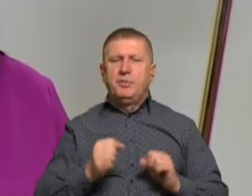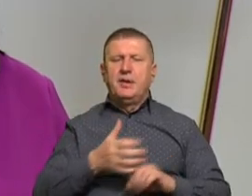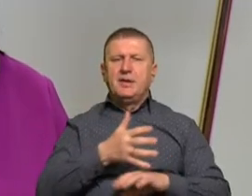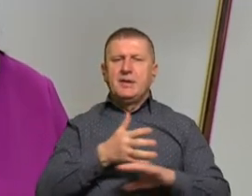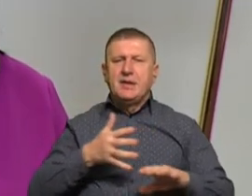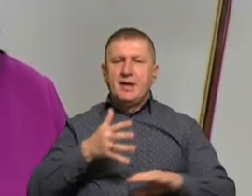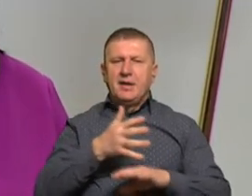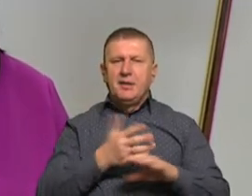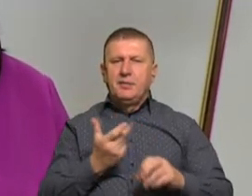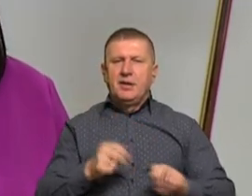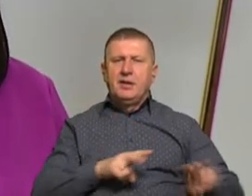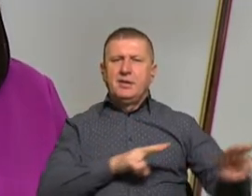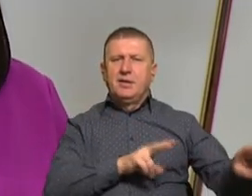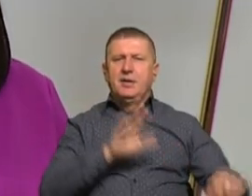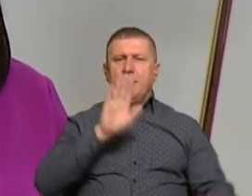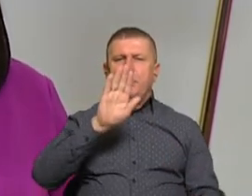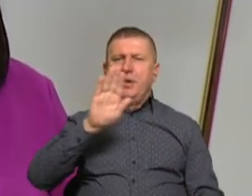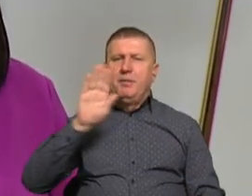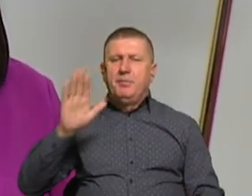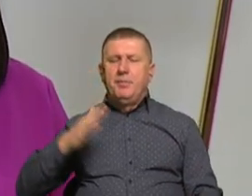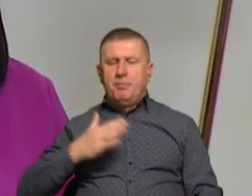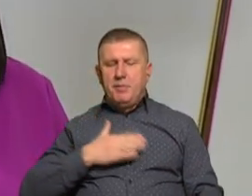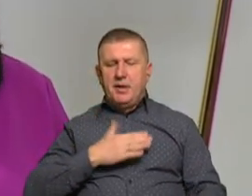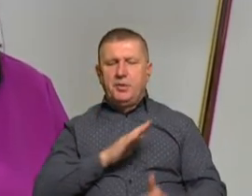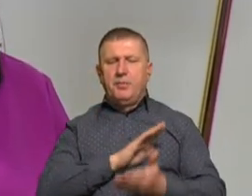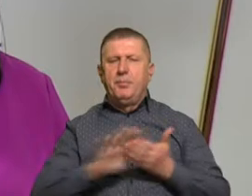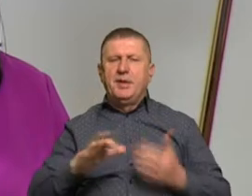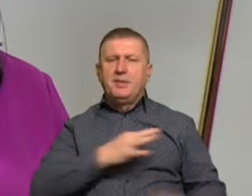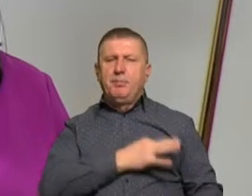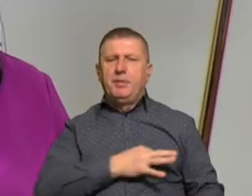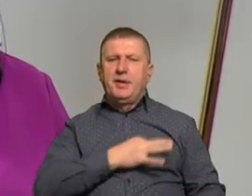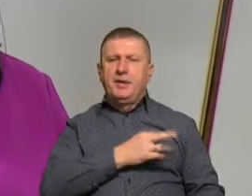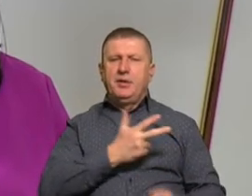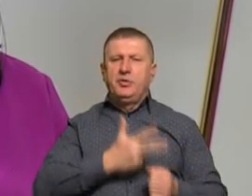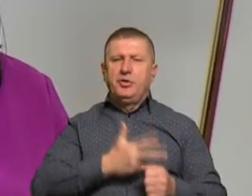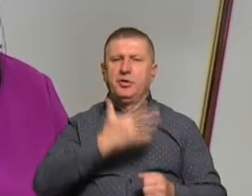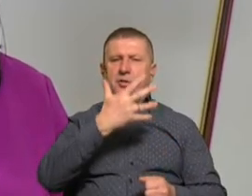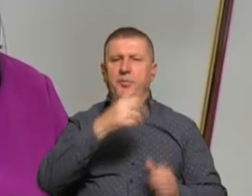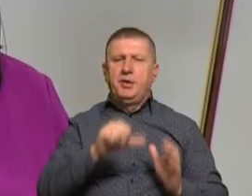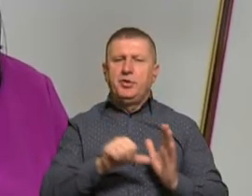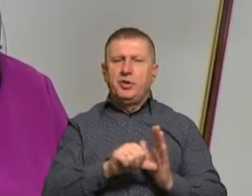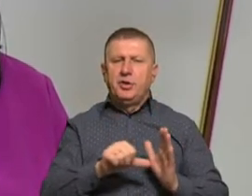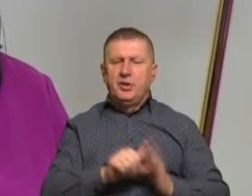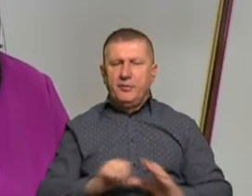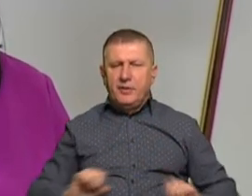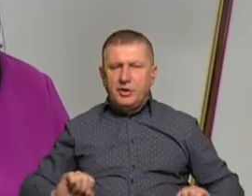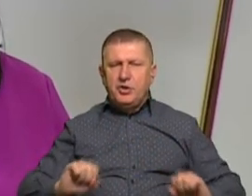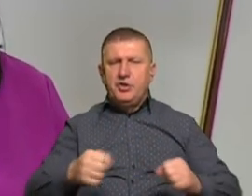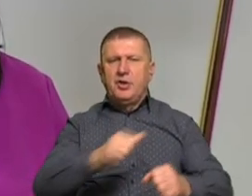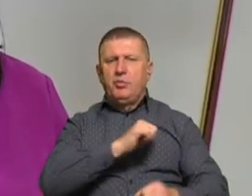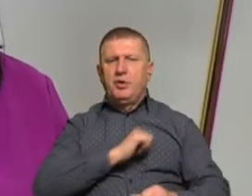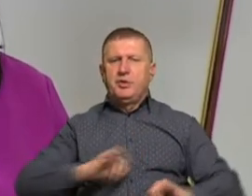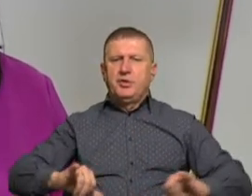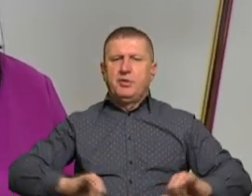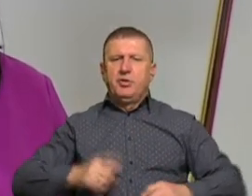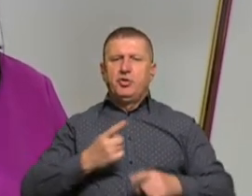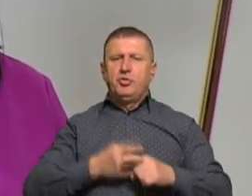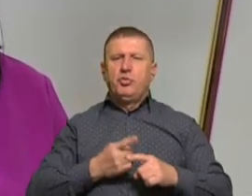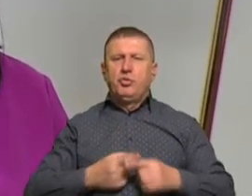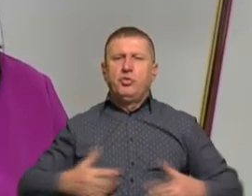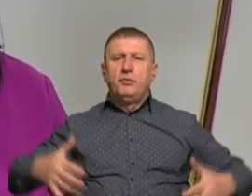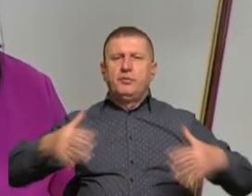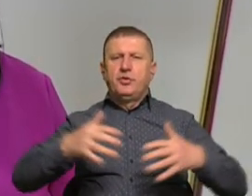Niezależni BB mają na swoich listach prawdziwie bezpartyjnych 35 kandydatów, działaczy samorządowych, członków